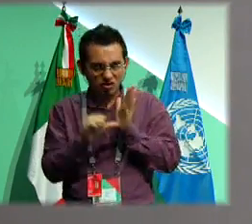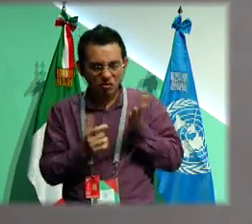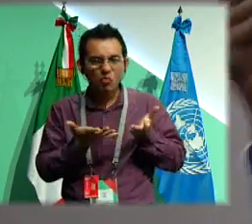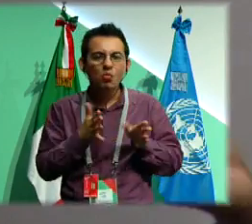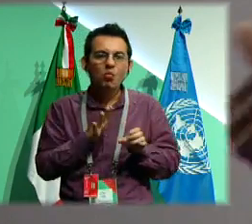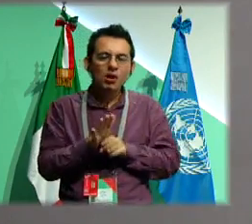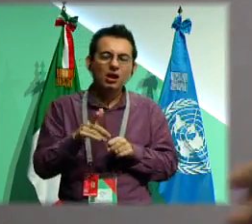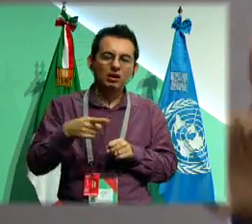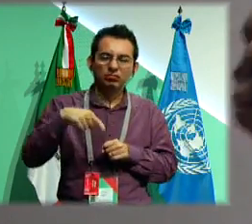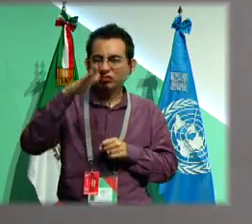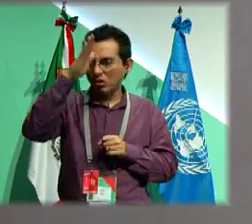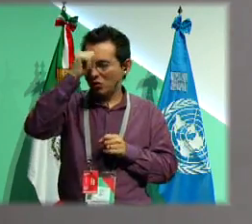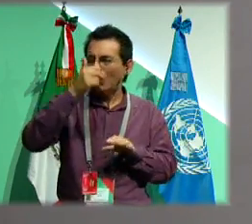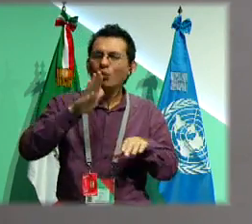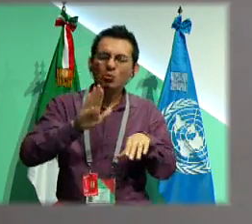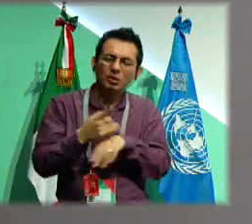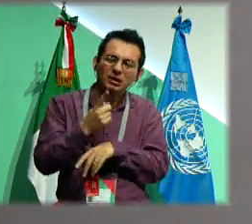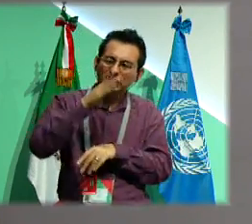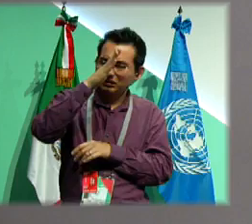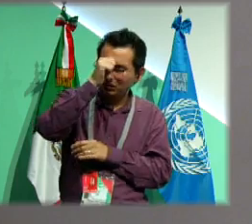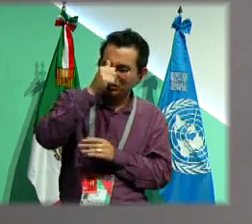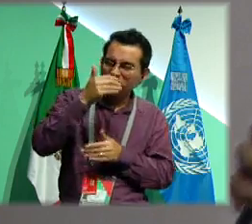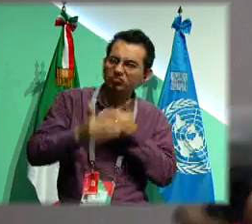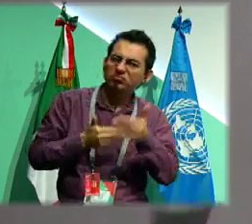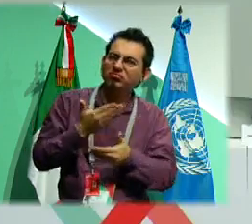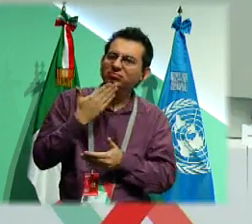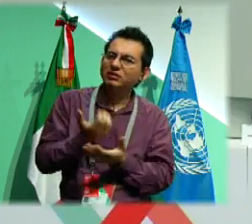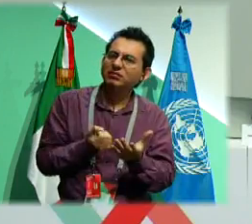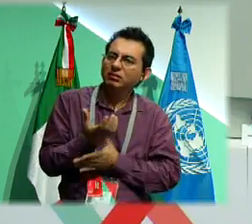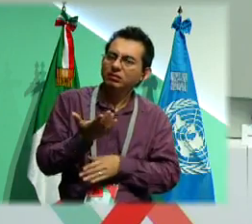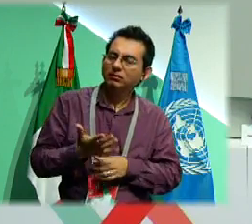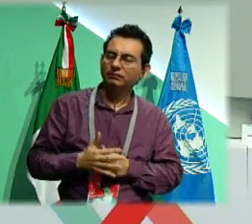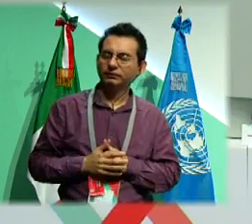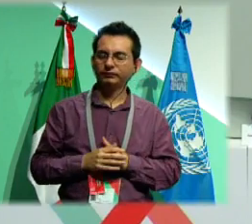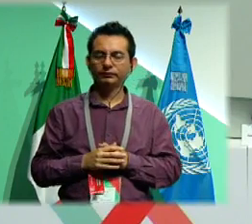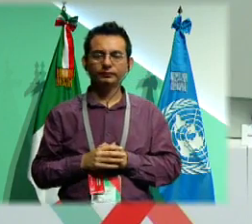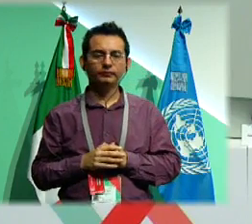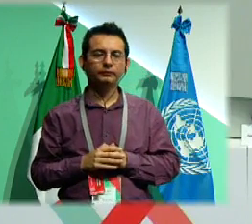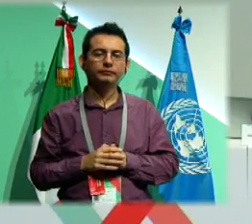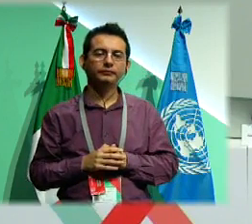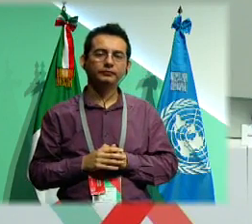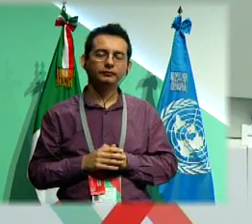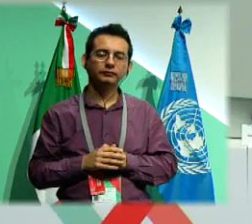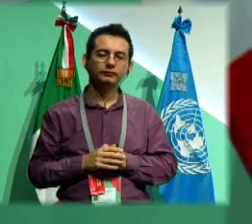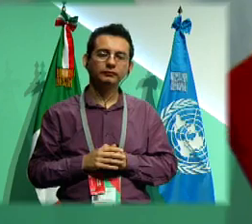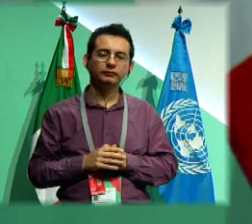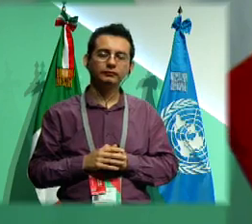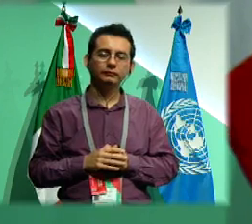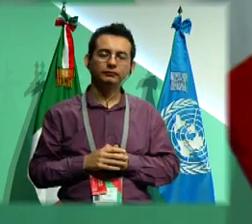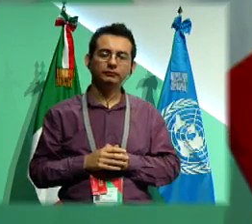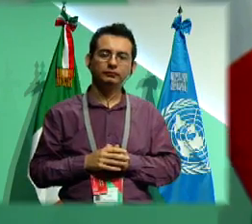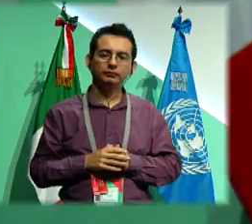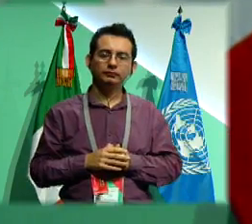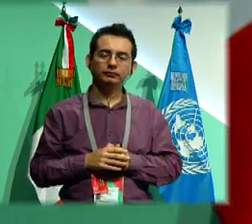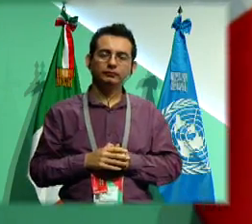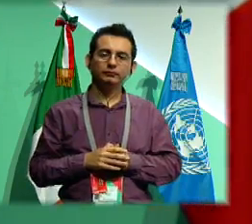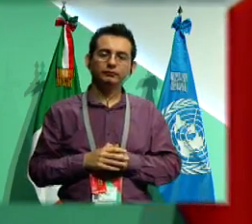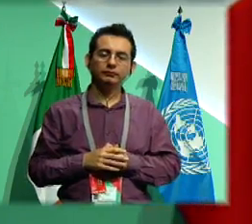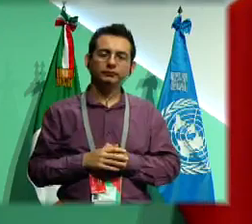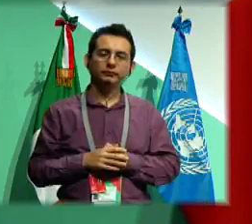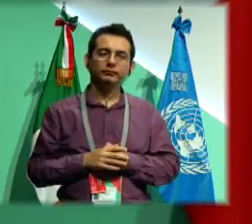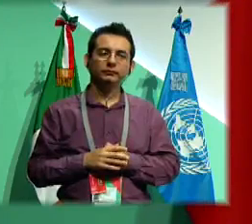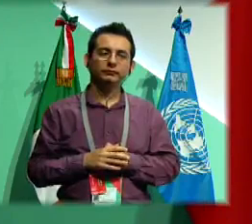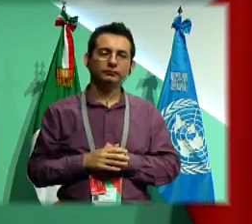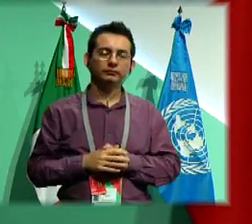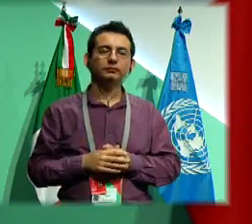dit, au moins j'ai appris quelque chose durant cette session. Je vous remercie. So we're being asked for concrete examples here. Donc, on nous